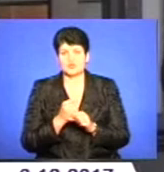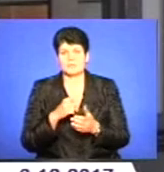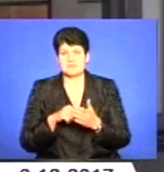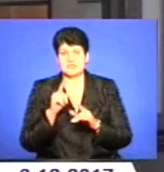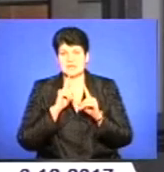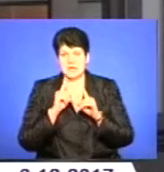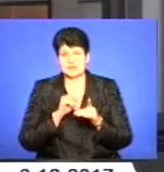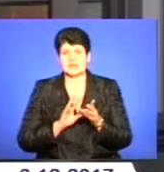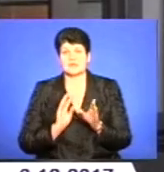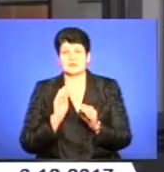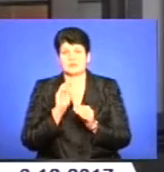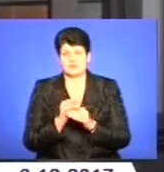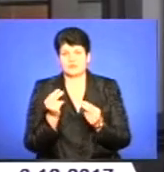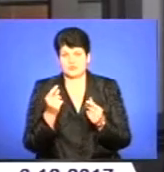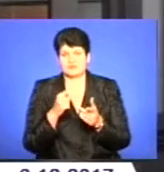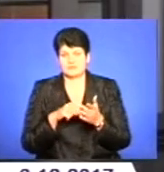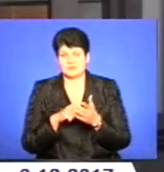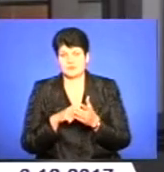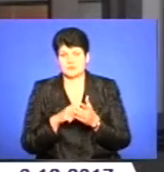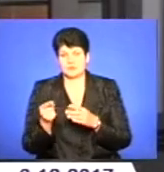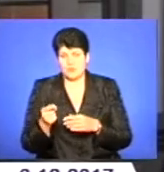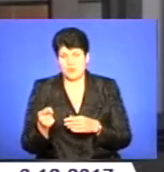раді, наповнюють казну міста Тернополя.